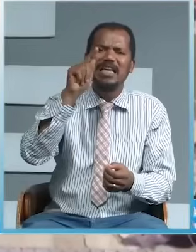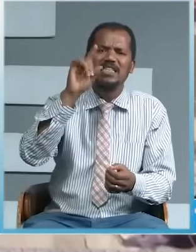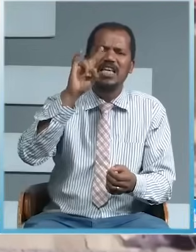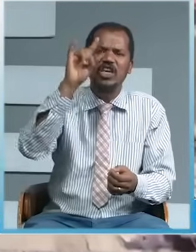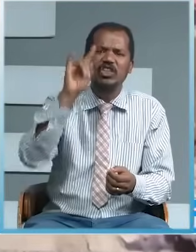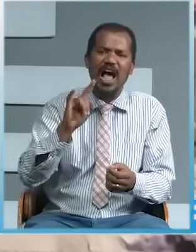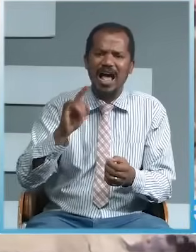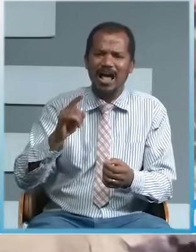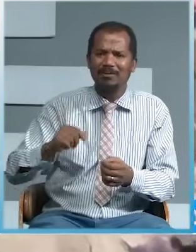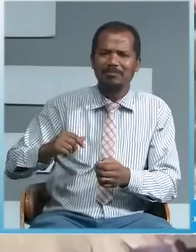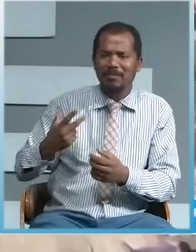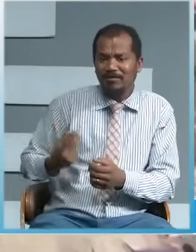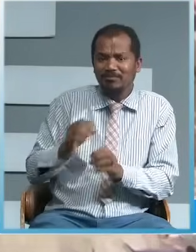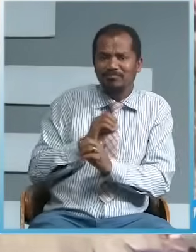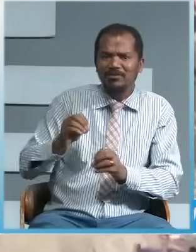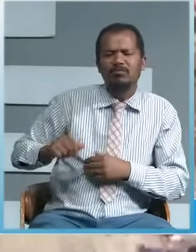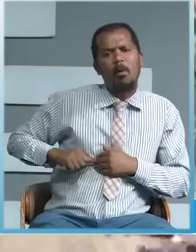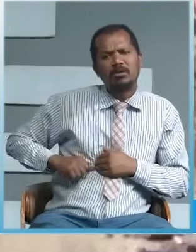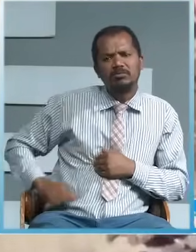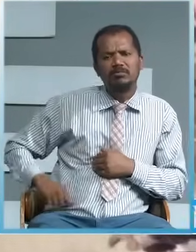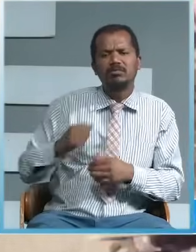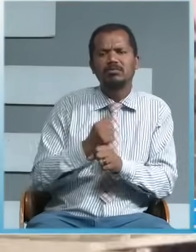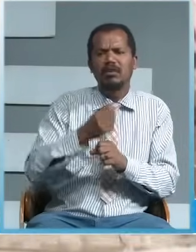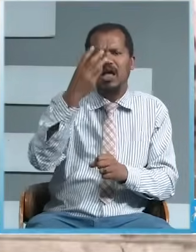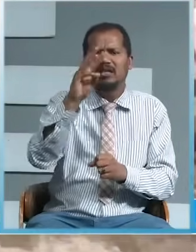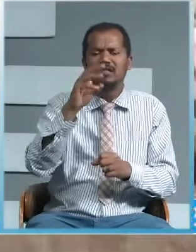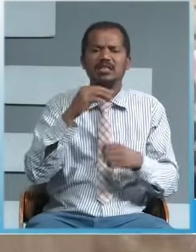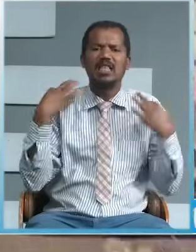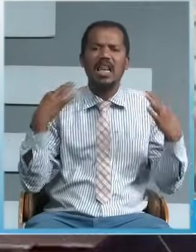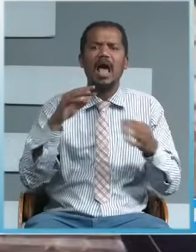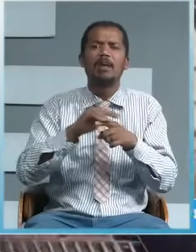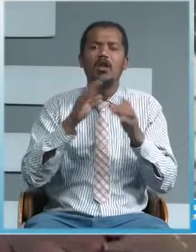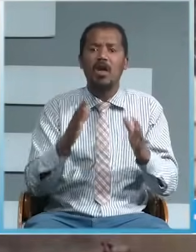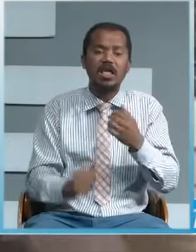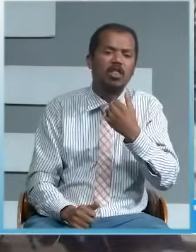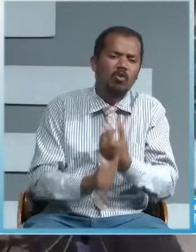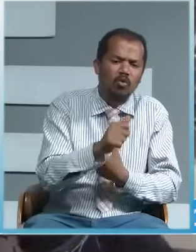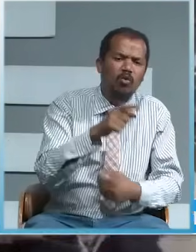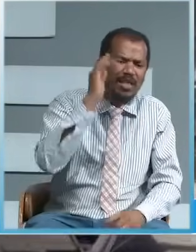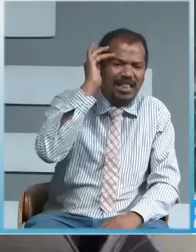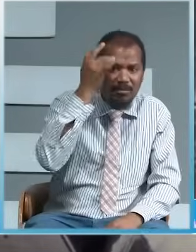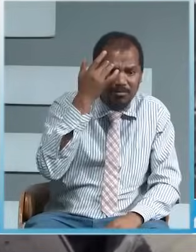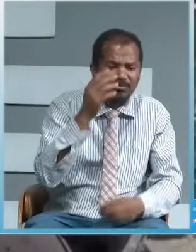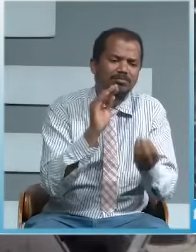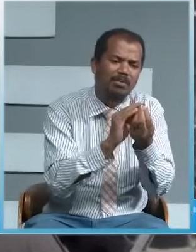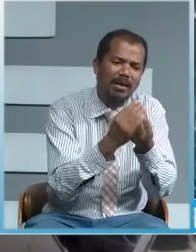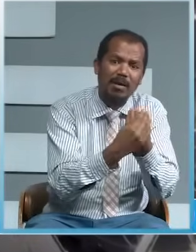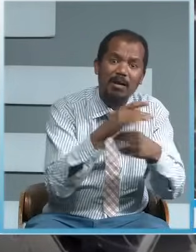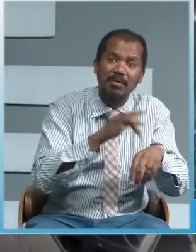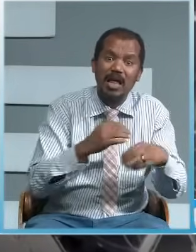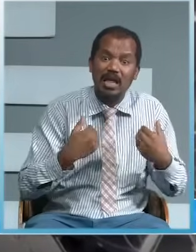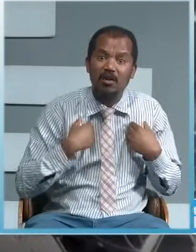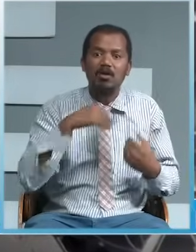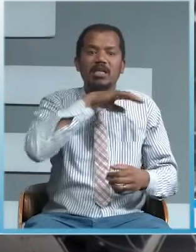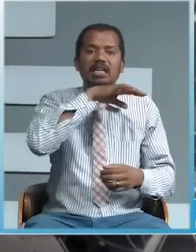ያለማደንዘዣ ቀዶ ጥገናዎችን ለማድረግ ተገደዋል ነው ያለው። ከ16 በላይ የጤና ባለሙያዎችም የተጎዱትንና የታመሙትን በመንከባከብ